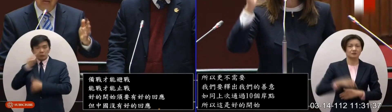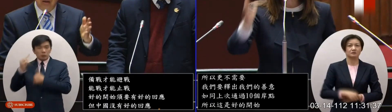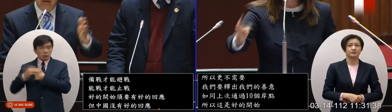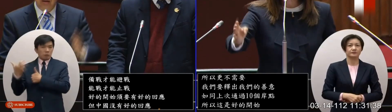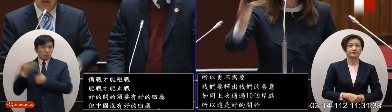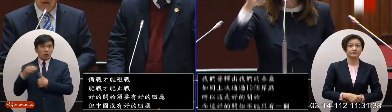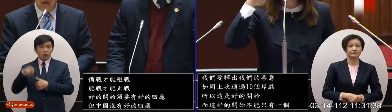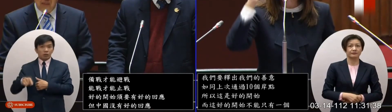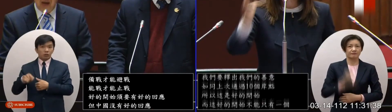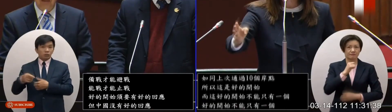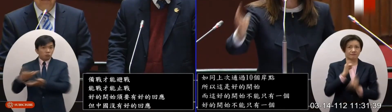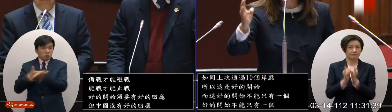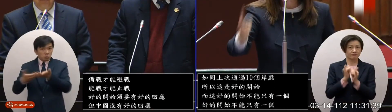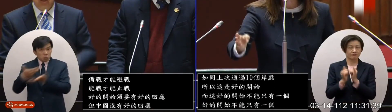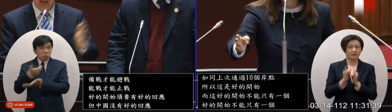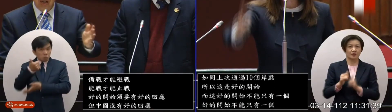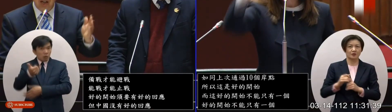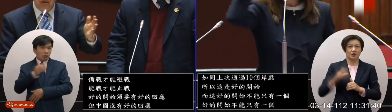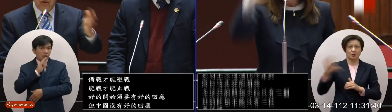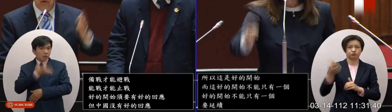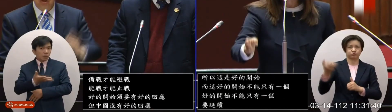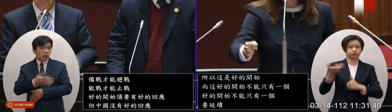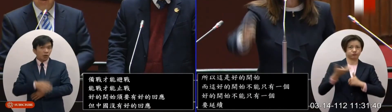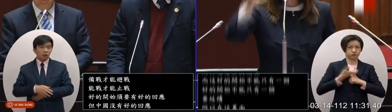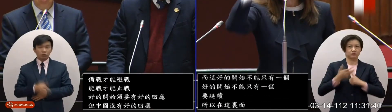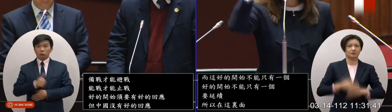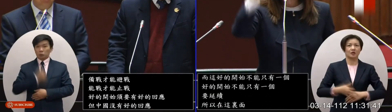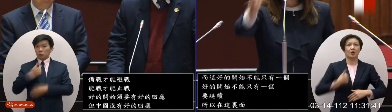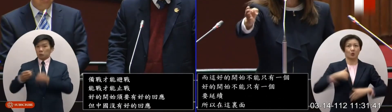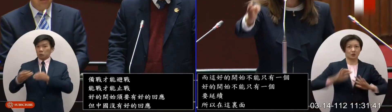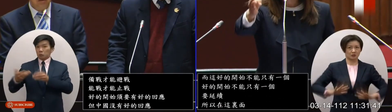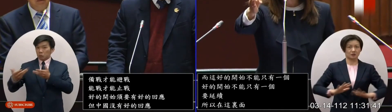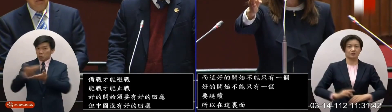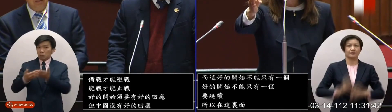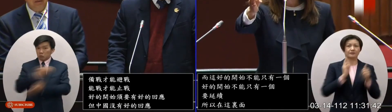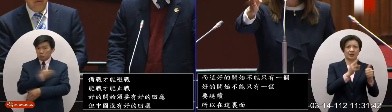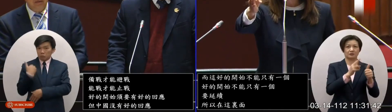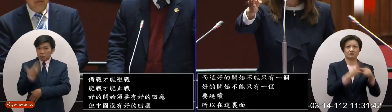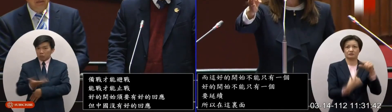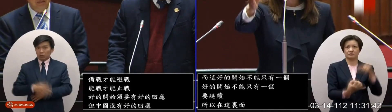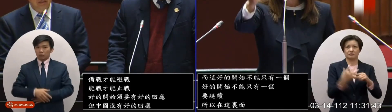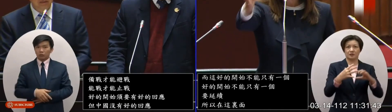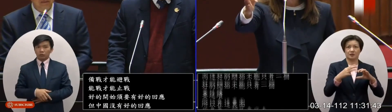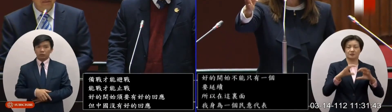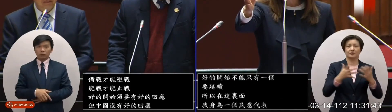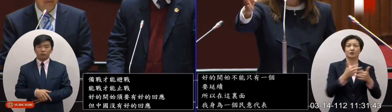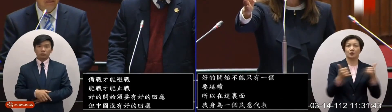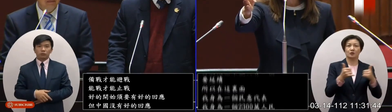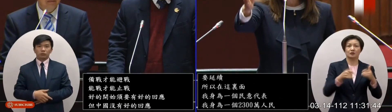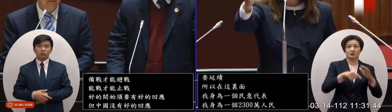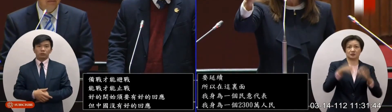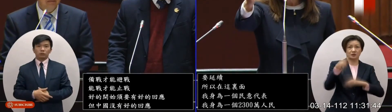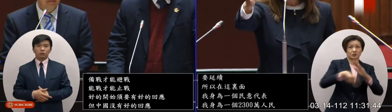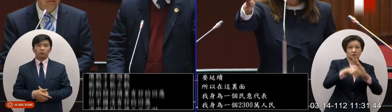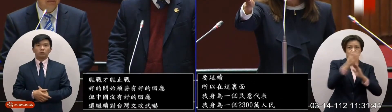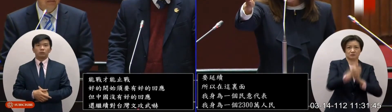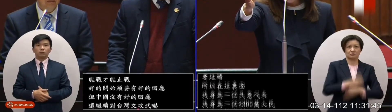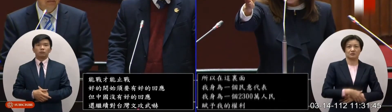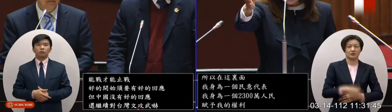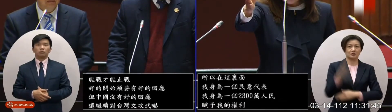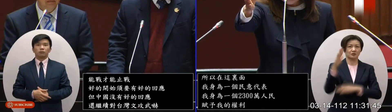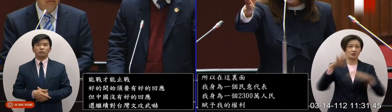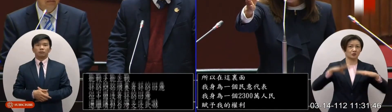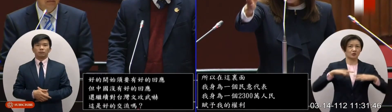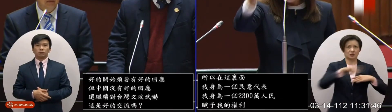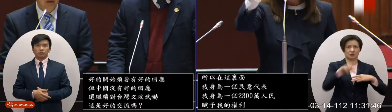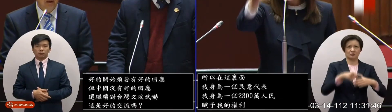2300万人民赋予我的权利，在这里我要要求中华民国的院长、中华民国的官员挺起你们的